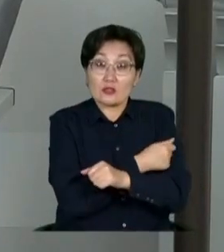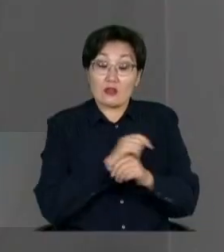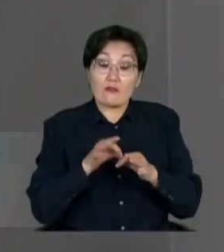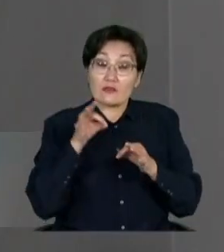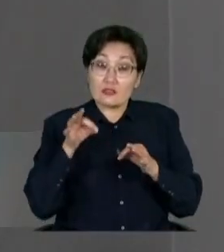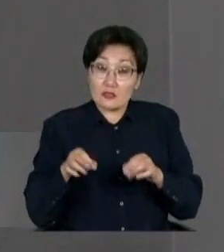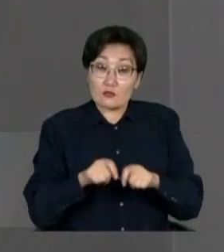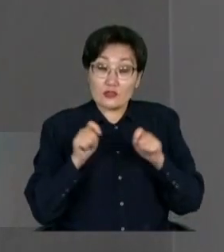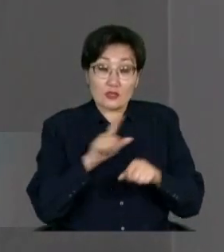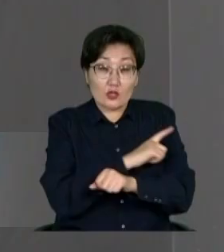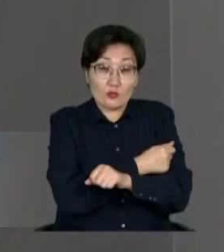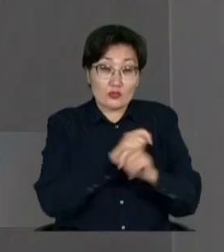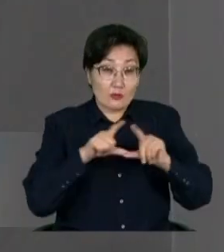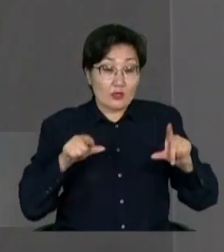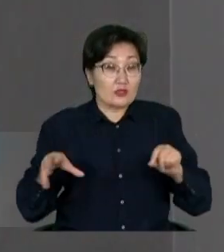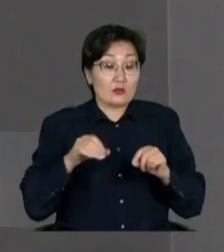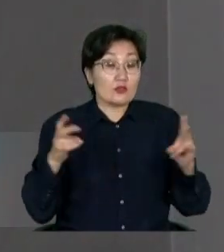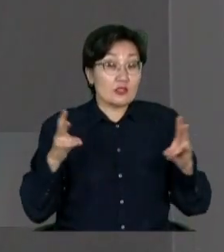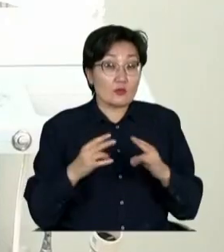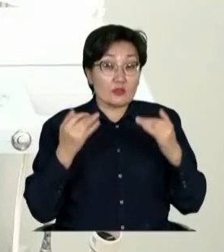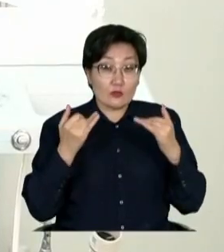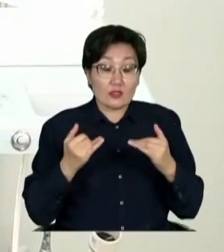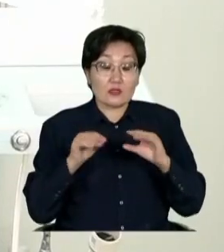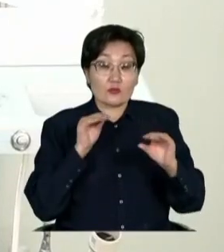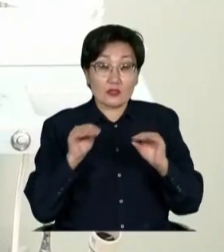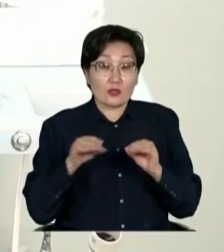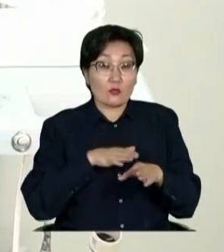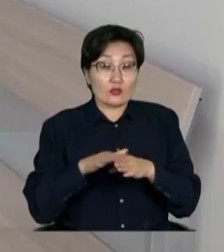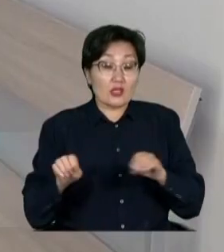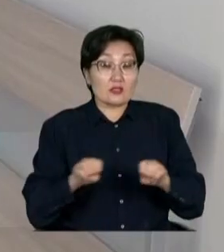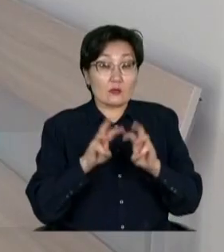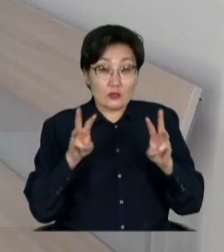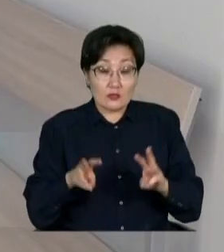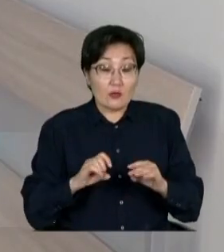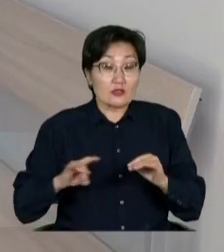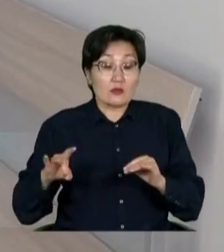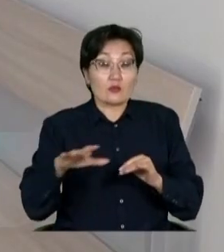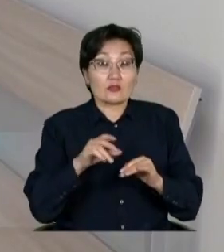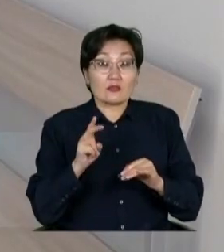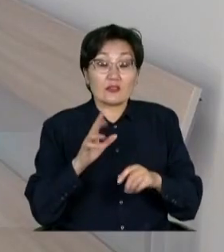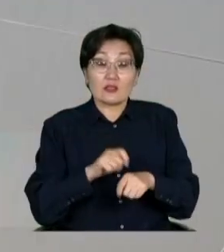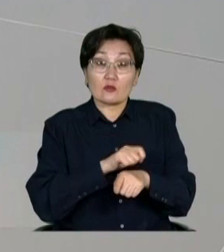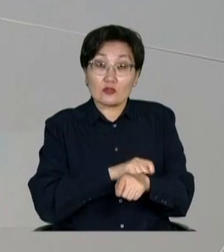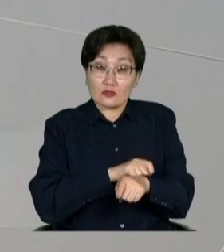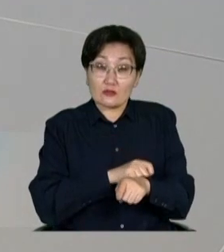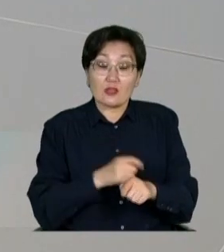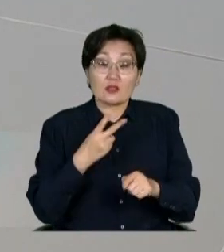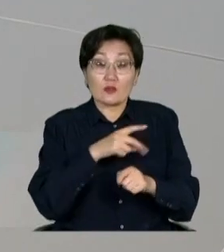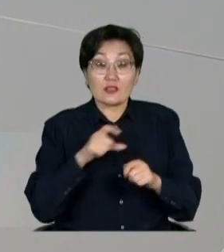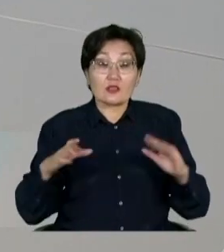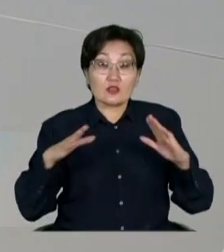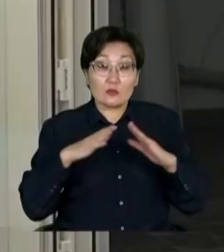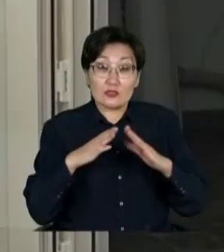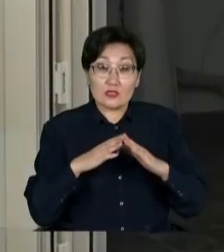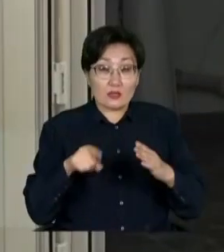филиалы. Медициналық мекеме барлық қажетті заманауи құрылғылармен жабдықталған. Ауданы 1400 шаршы метр болатын екі қабатты